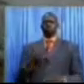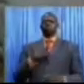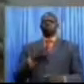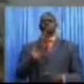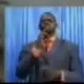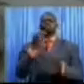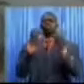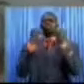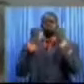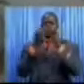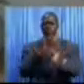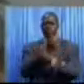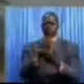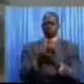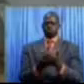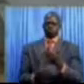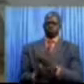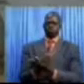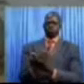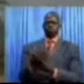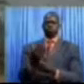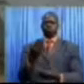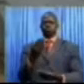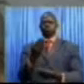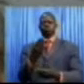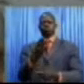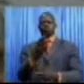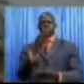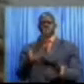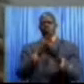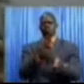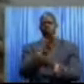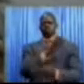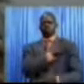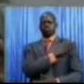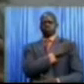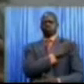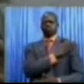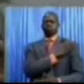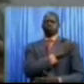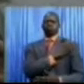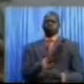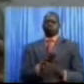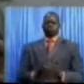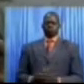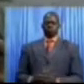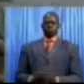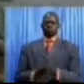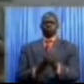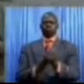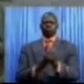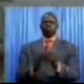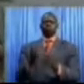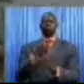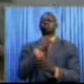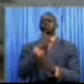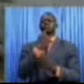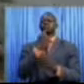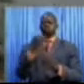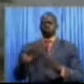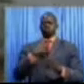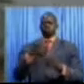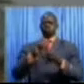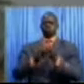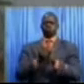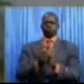tôt le matin par le chef de canton, curieusement, celui qui m'a dit qu'à Kounadia il y avait des problèmes et qu'il souhaitait que